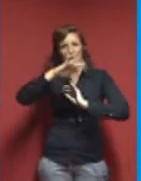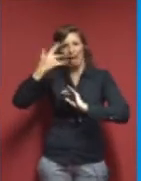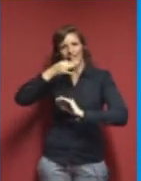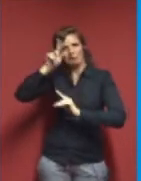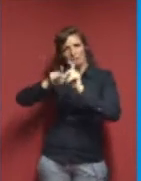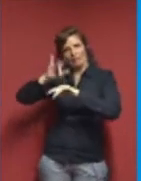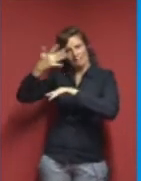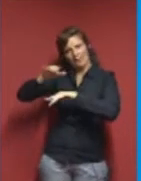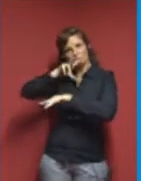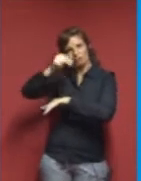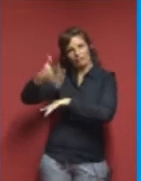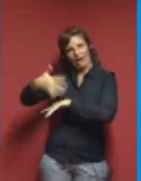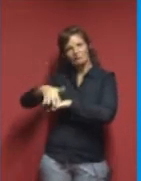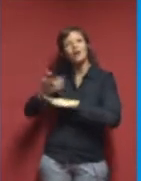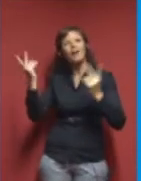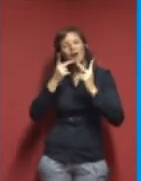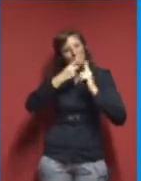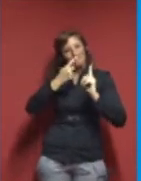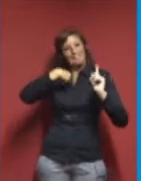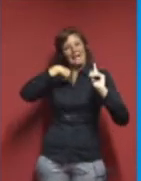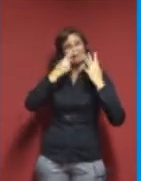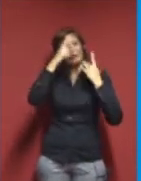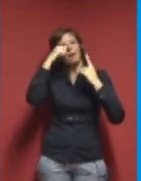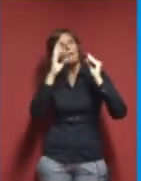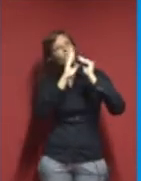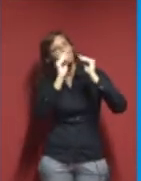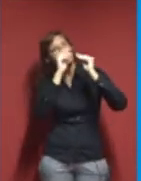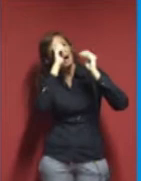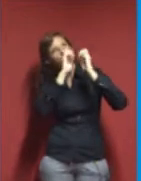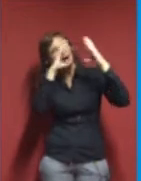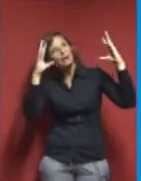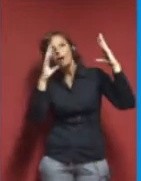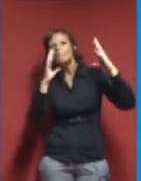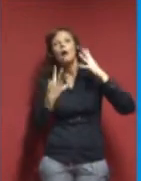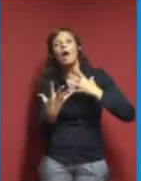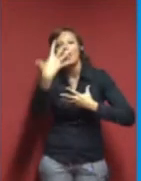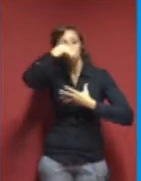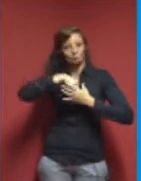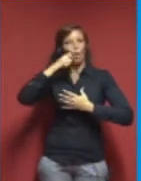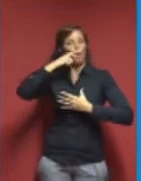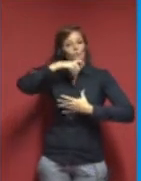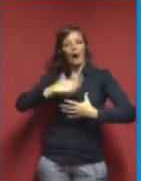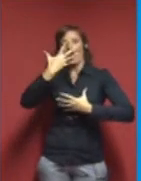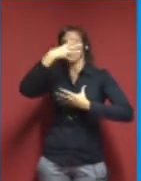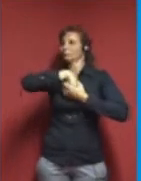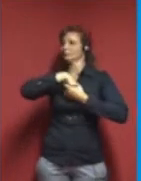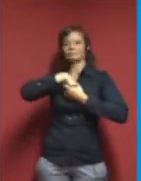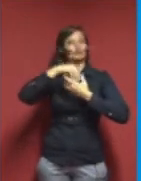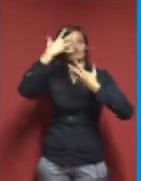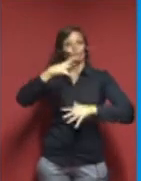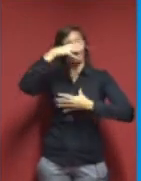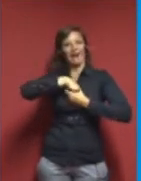speaker, come per me fare è una parte inerente, essenziale dell'essere umano. Tutti